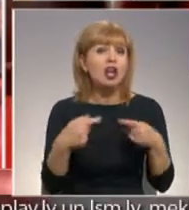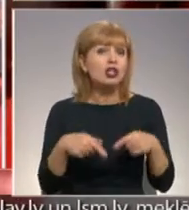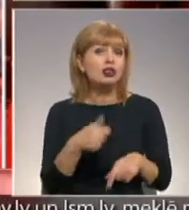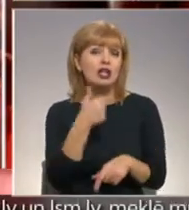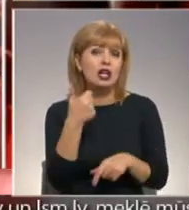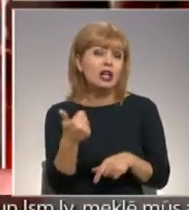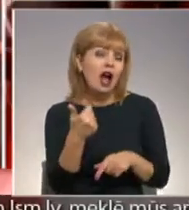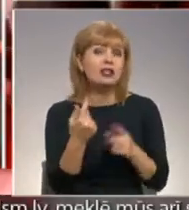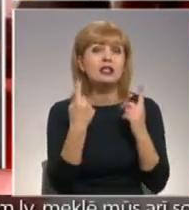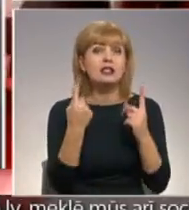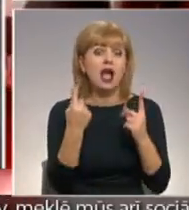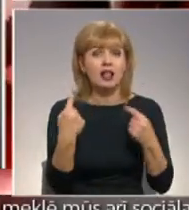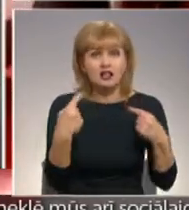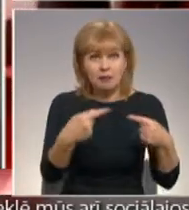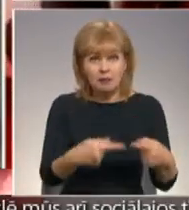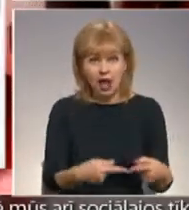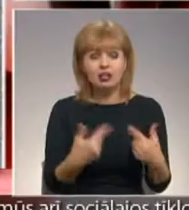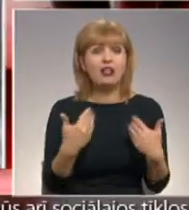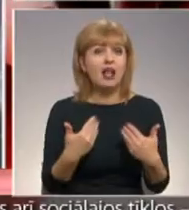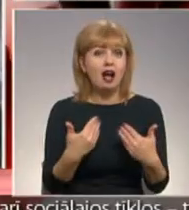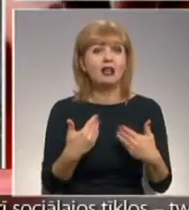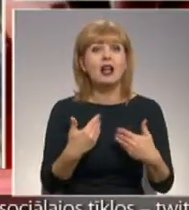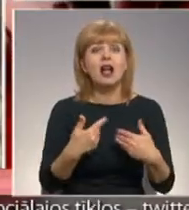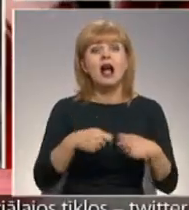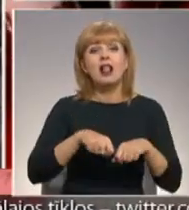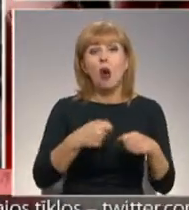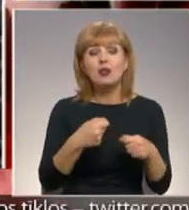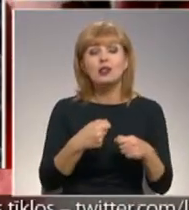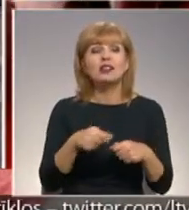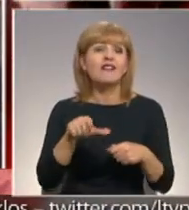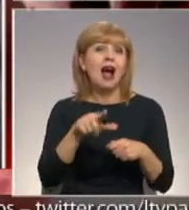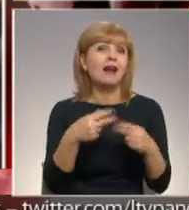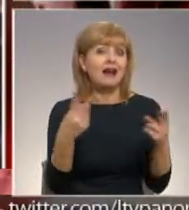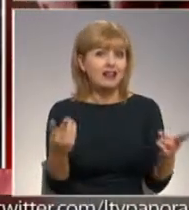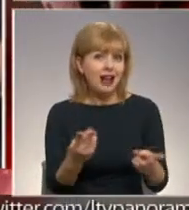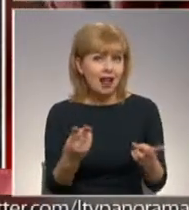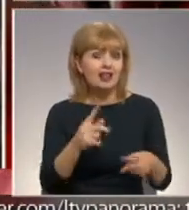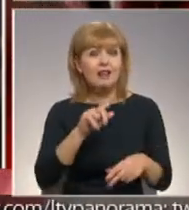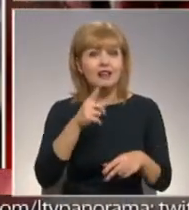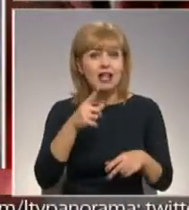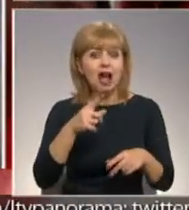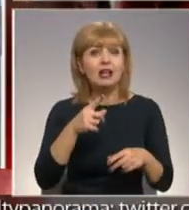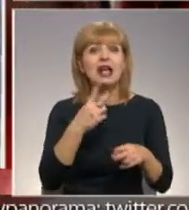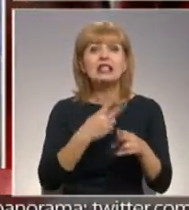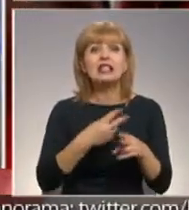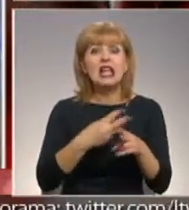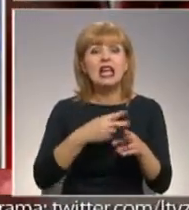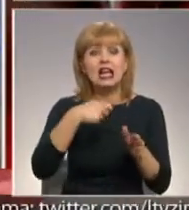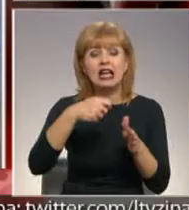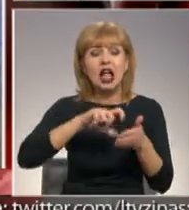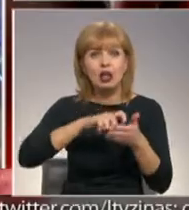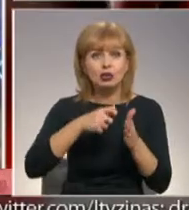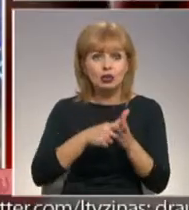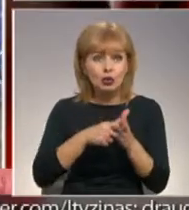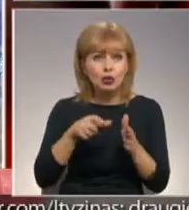gada cēlais mērķis, un tieši tādēļ šogad ir laustas vairākas tradīcijas. Un pirmā no tām DJ uz stikla studijā ieslēdza